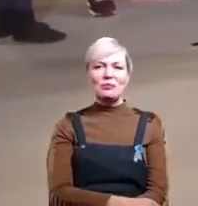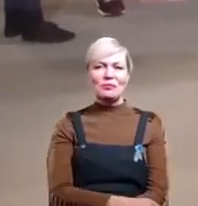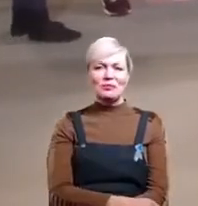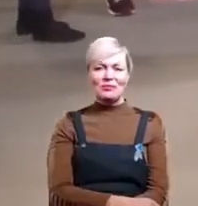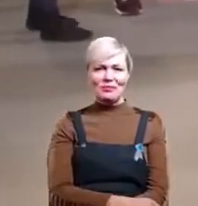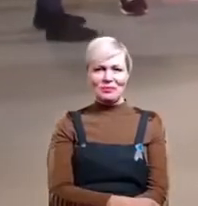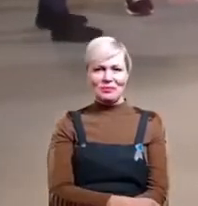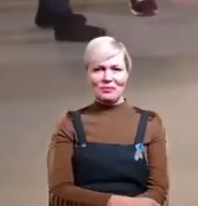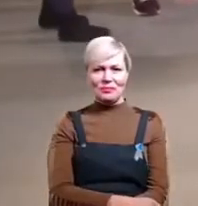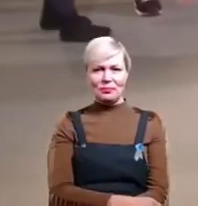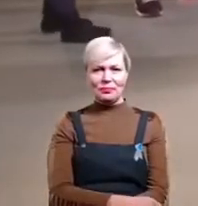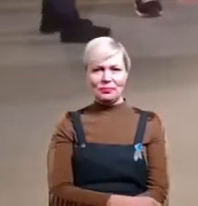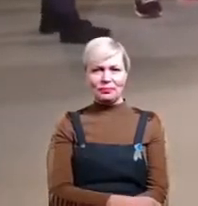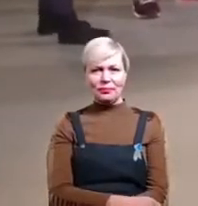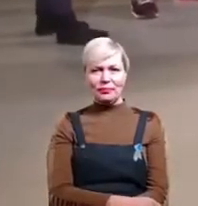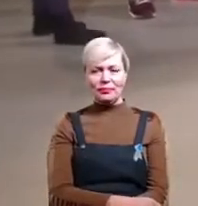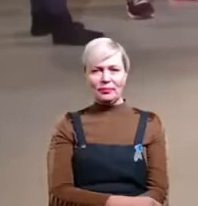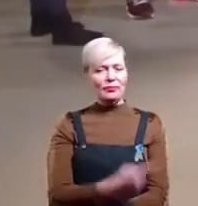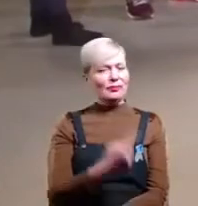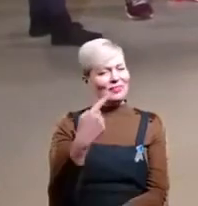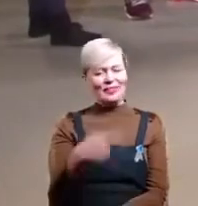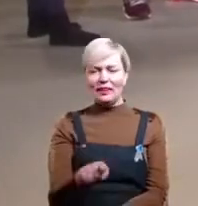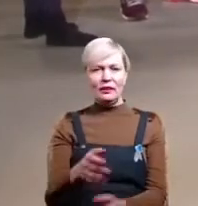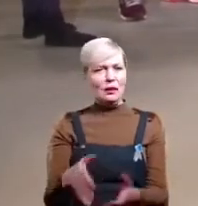Чуть-чуть. Не та поддержка.